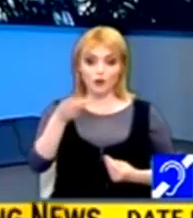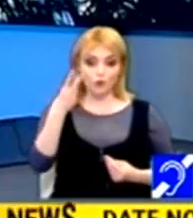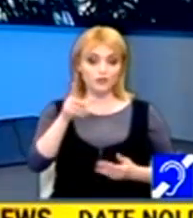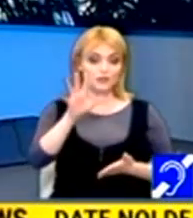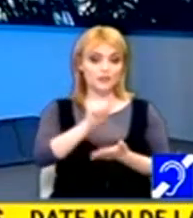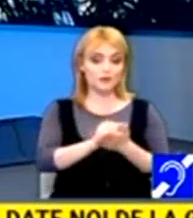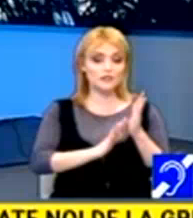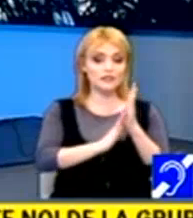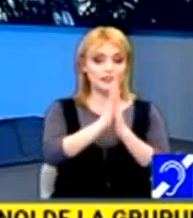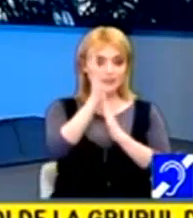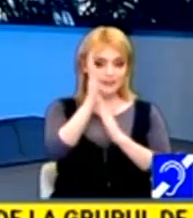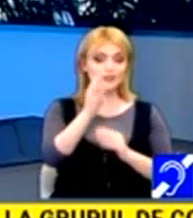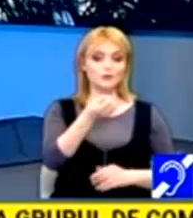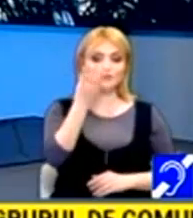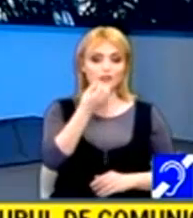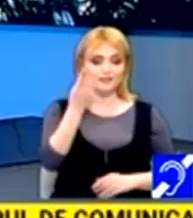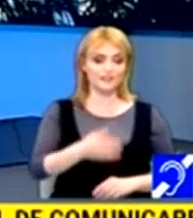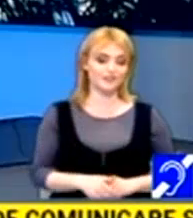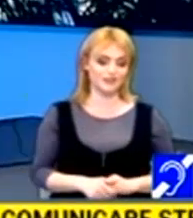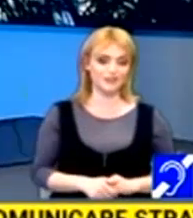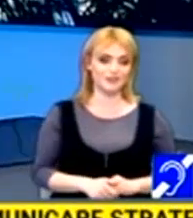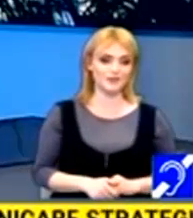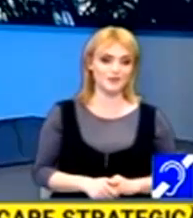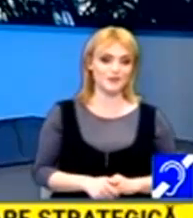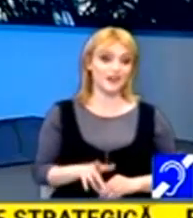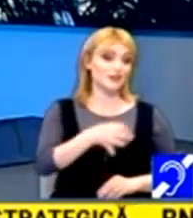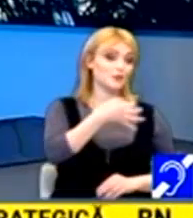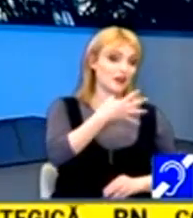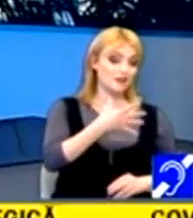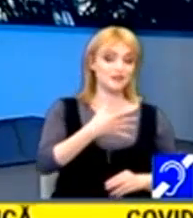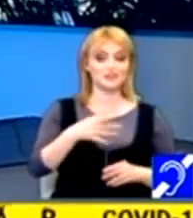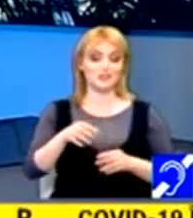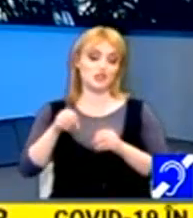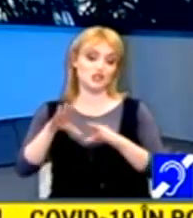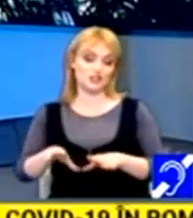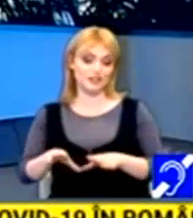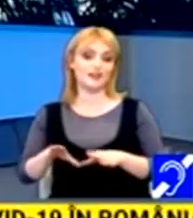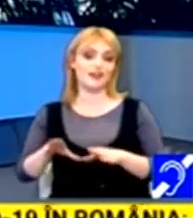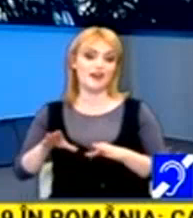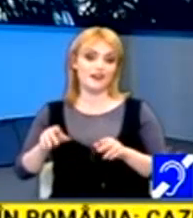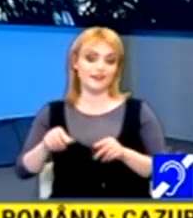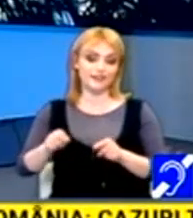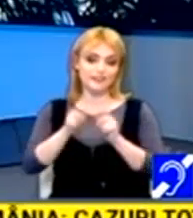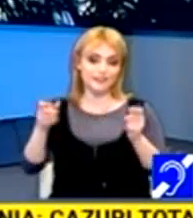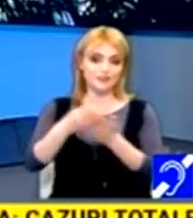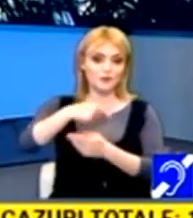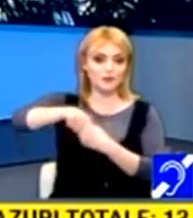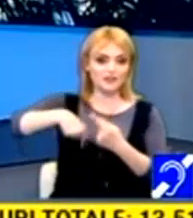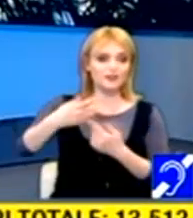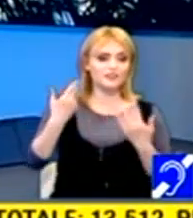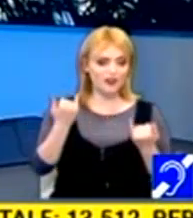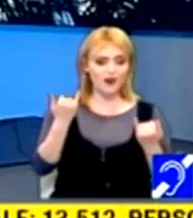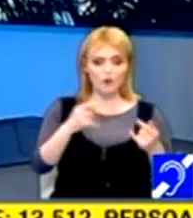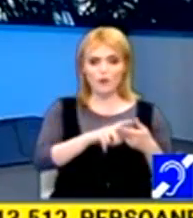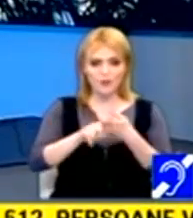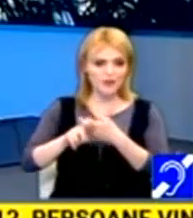cultivă flori de grădină care înfrumusețează curțile întregului raion. Deși pandemia le-a mai tăiat din venituri, tinerii nu renunță la dorința de a se extinde